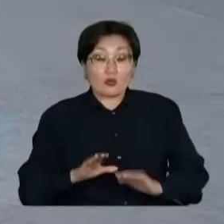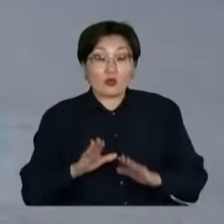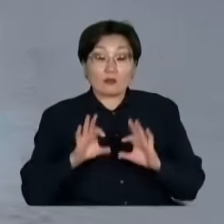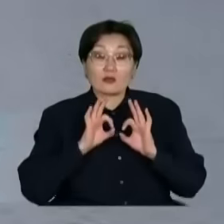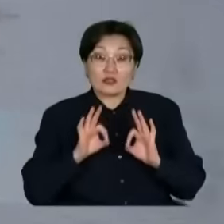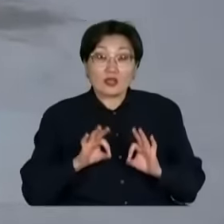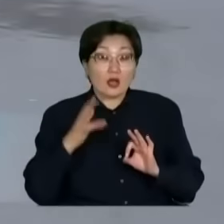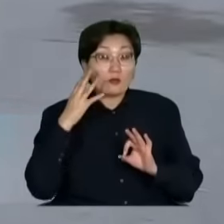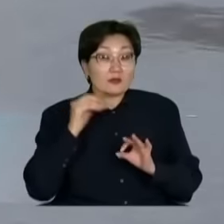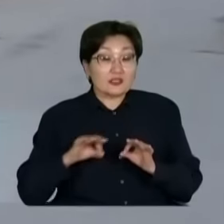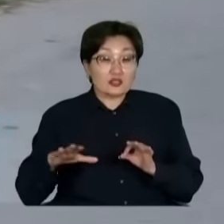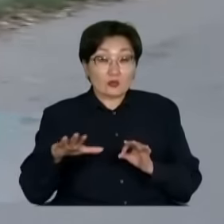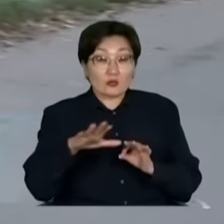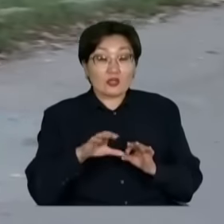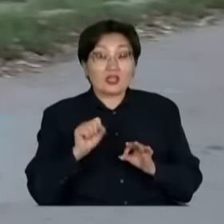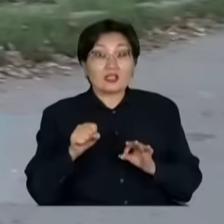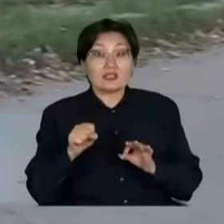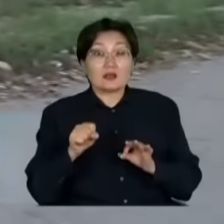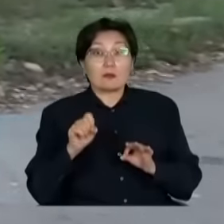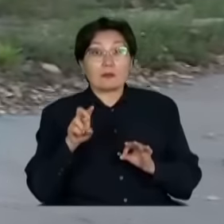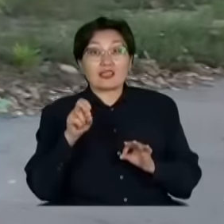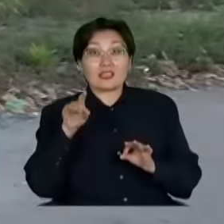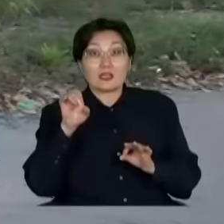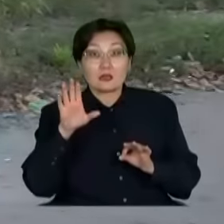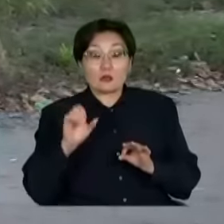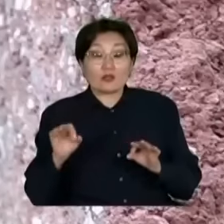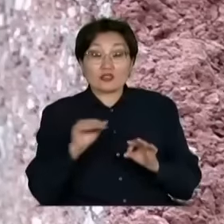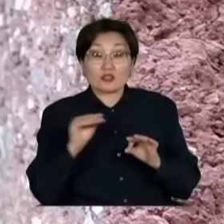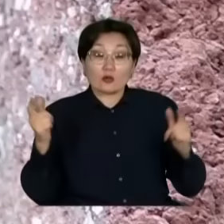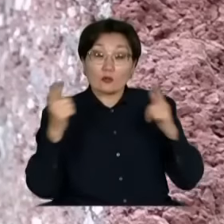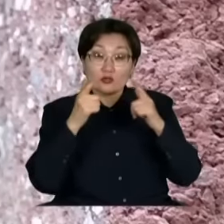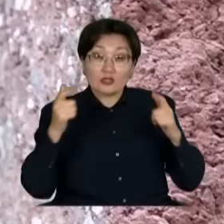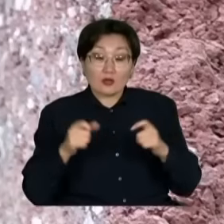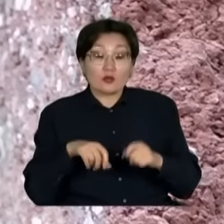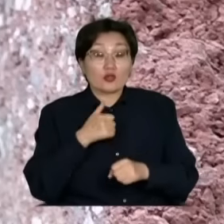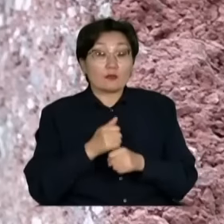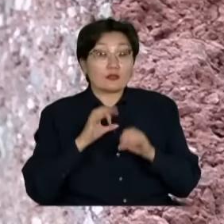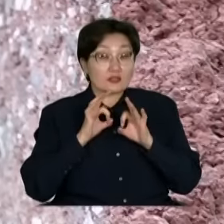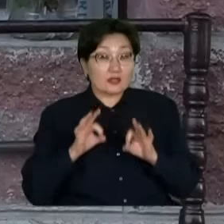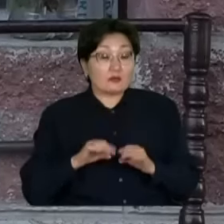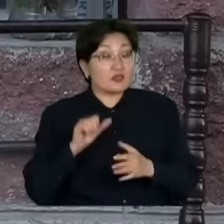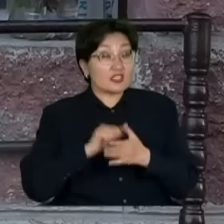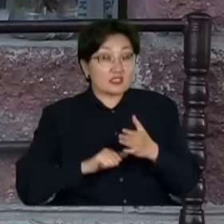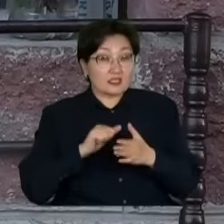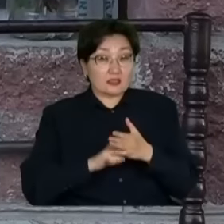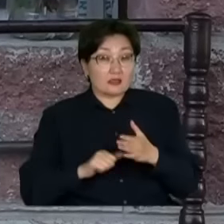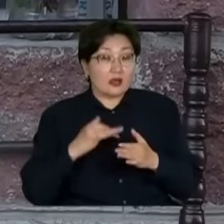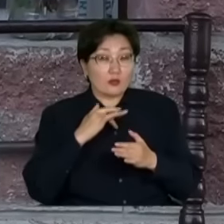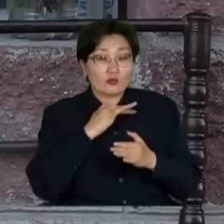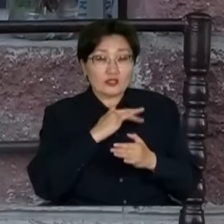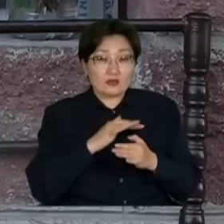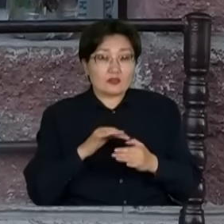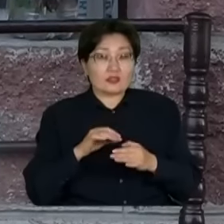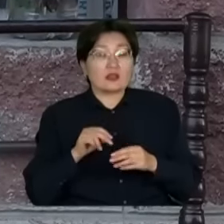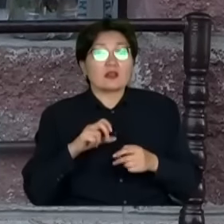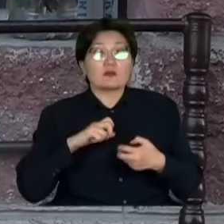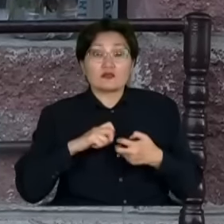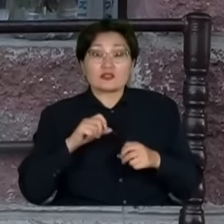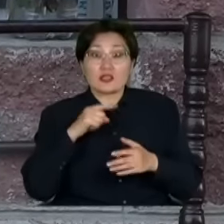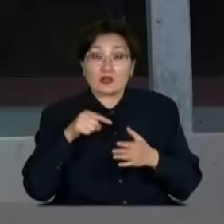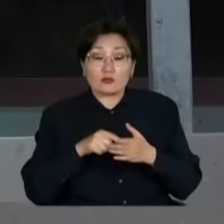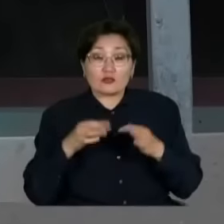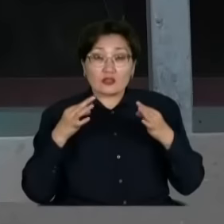Алматинской области Саяна Бакирова по официальному сообщению генпрокуратуры причиной стали многочисленные недоработки и